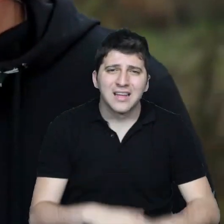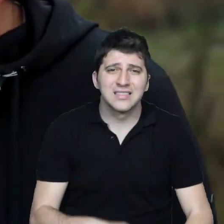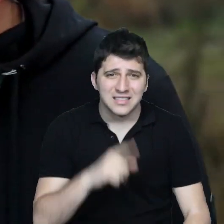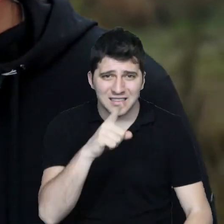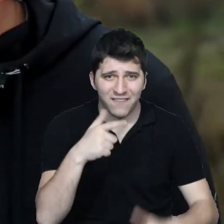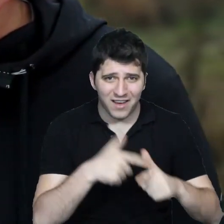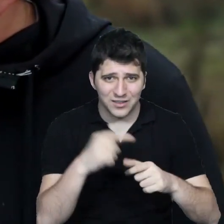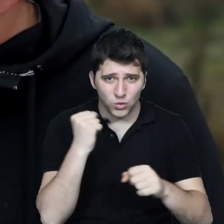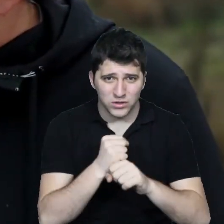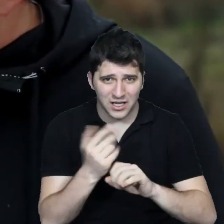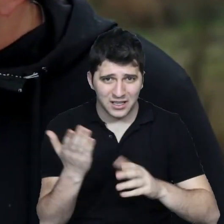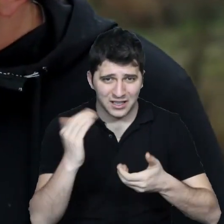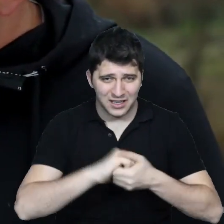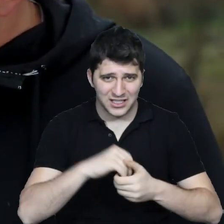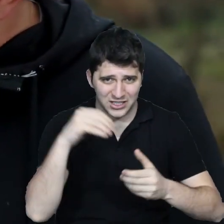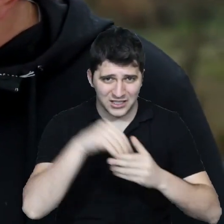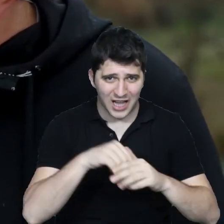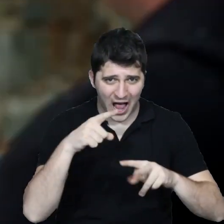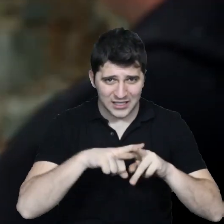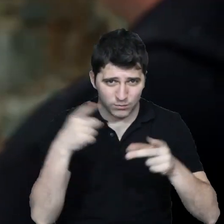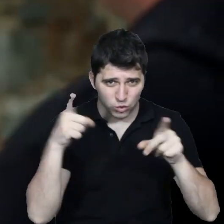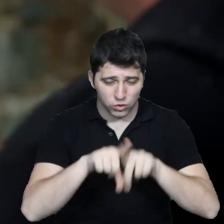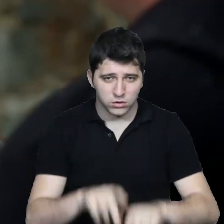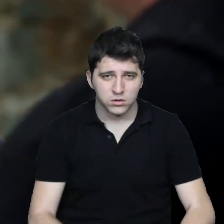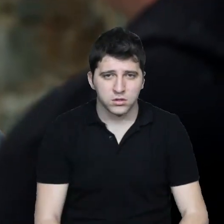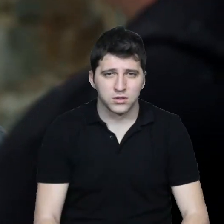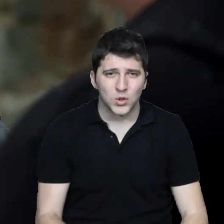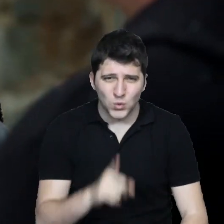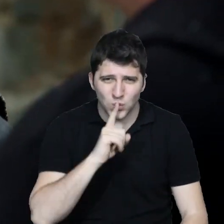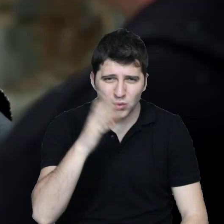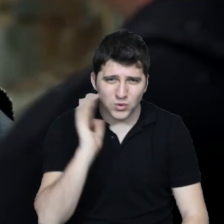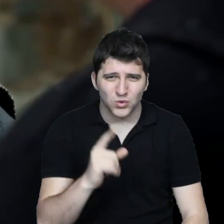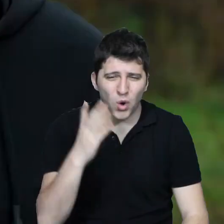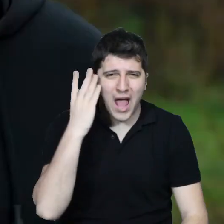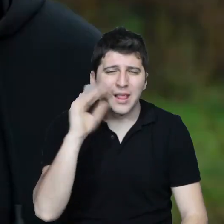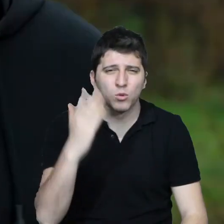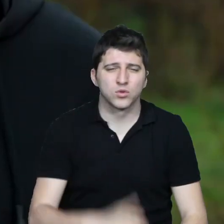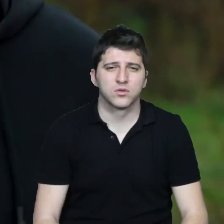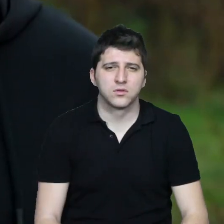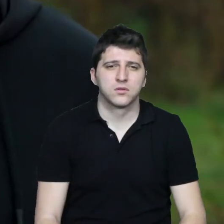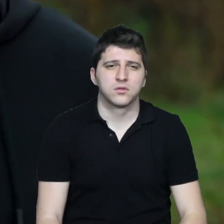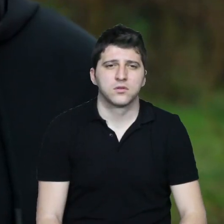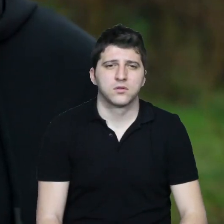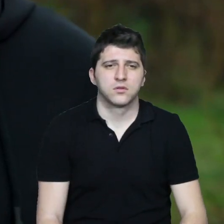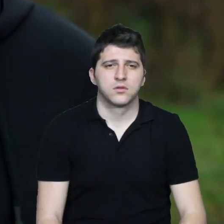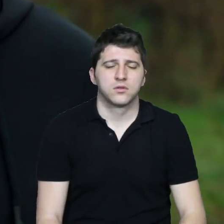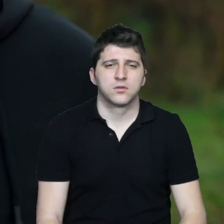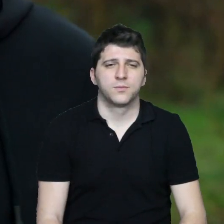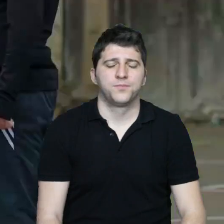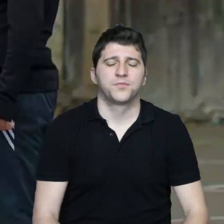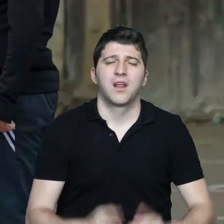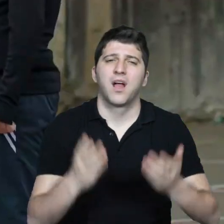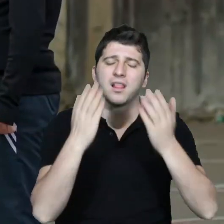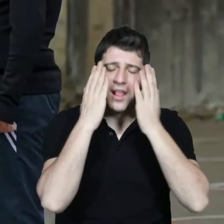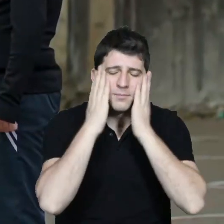Sen Fatih'le Gökçe'yi kavuşturmak için Asena'yla mı buluşturdun? Üf, sus bir sen. Çok anlıyormuş gibi. Üf. Allah'ım ya